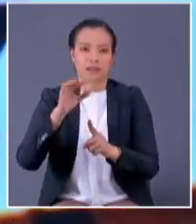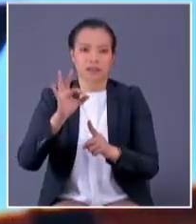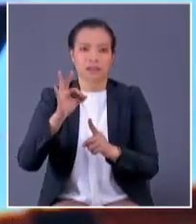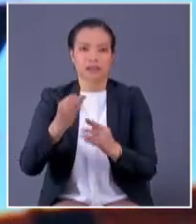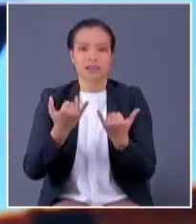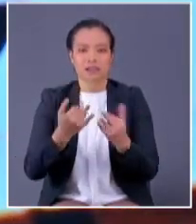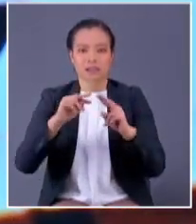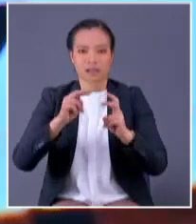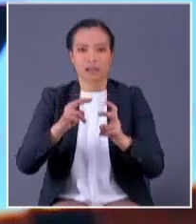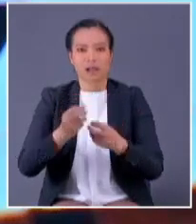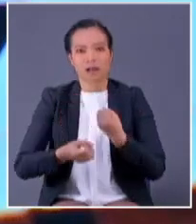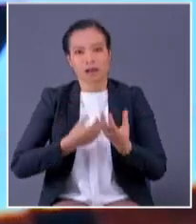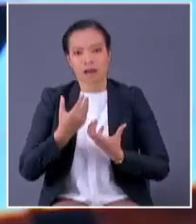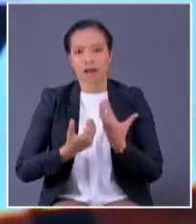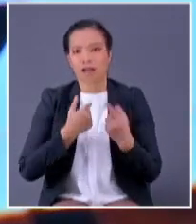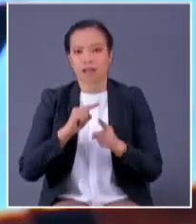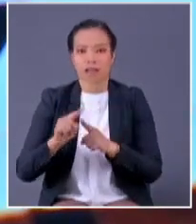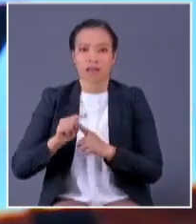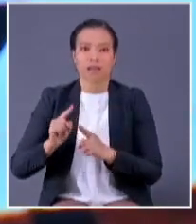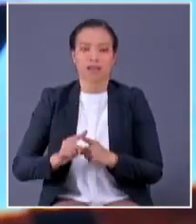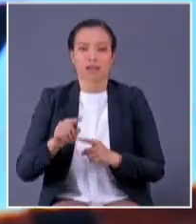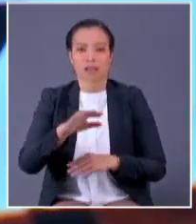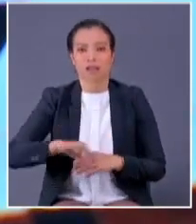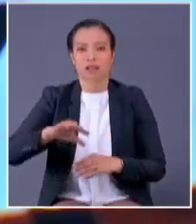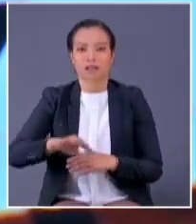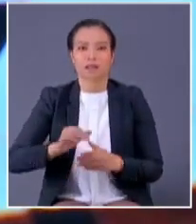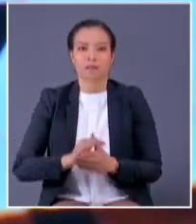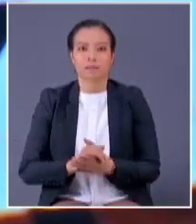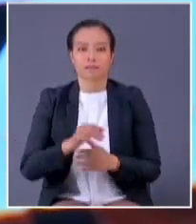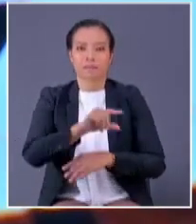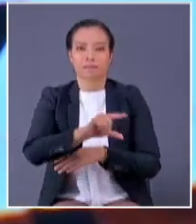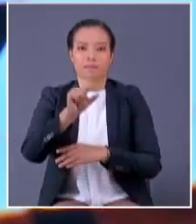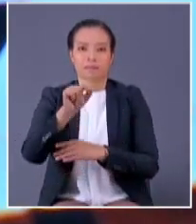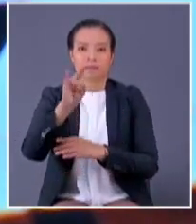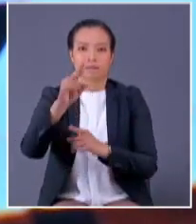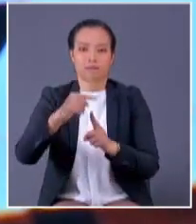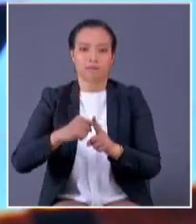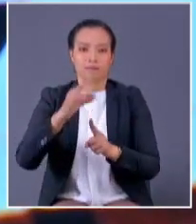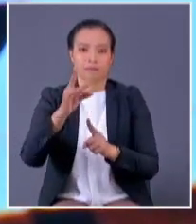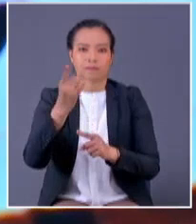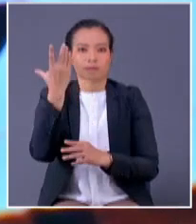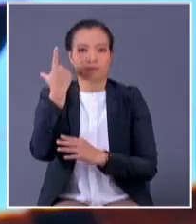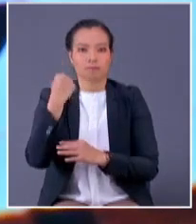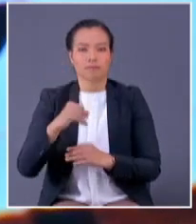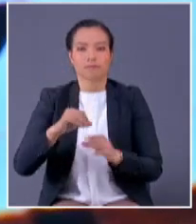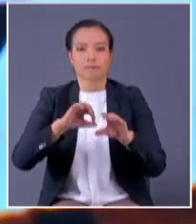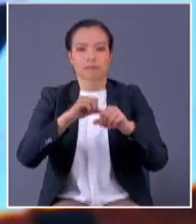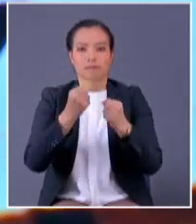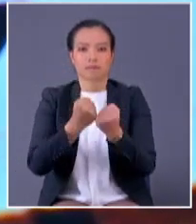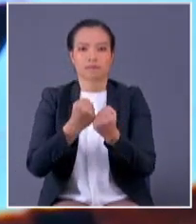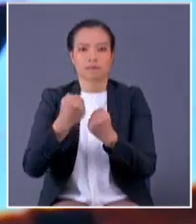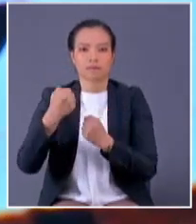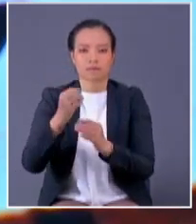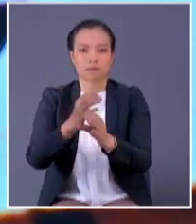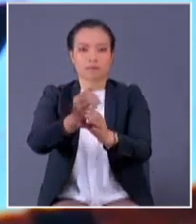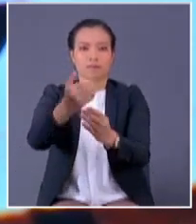ใช้ตอนนี้ก็มีเสียงวิพากษ์วิจารณ์ตามมาเยอะแยะเต็มไปหมดโดยเฉพาะเมื่อวันที่27สิงหาคมที่ผ่านมาทางสหพันธ์การขนส่งทางบ